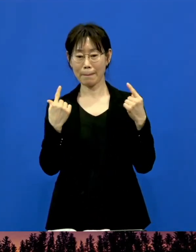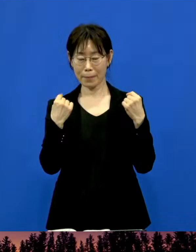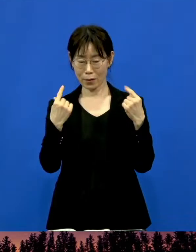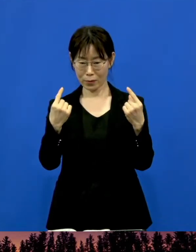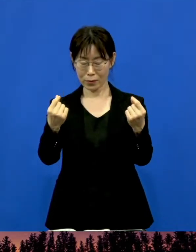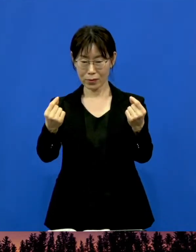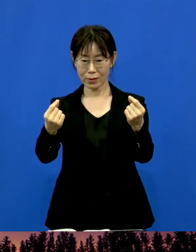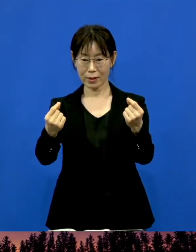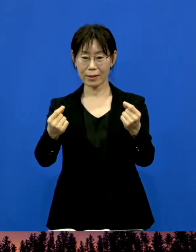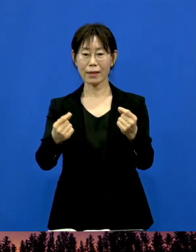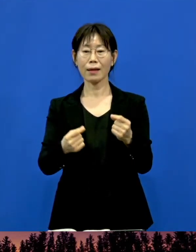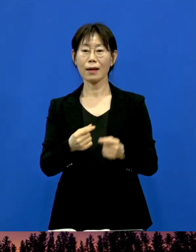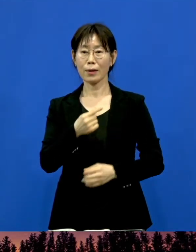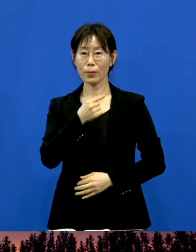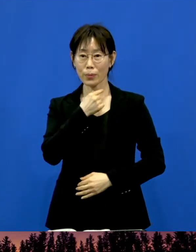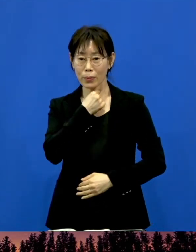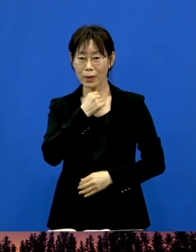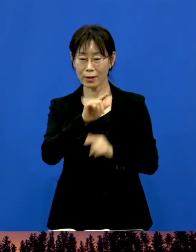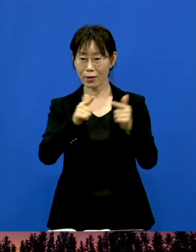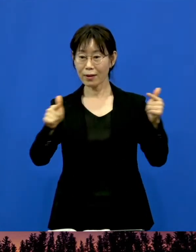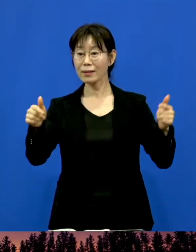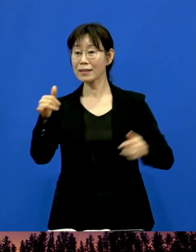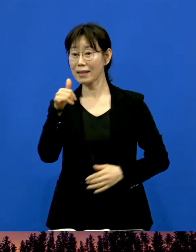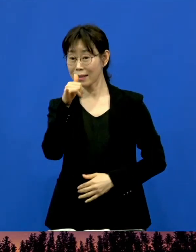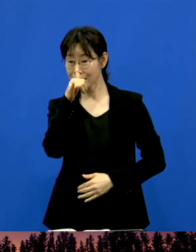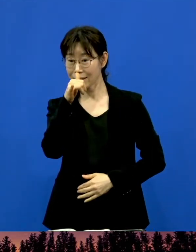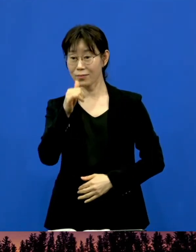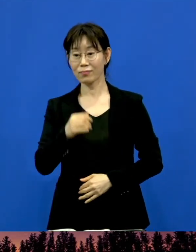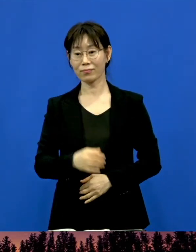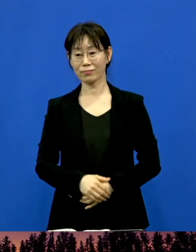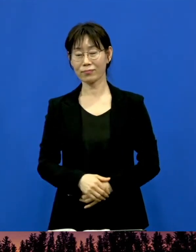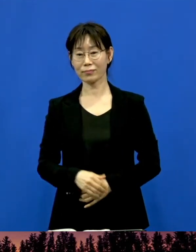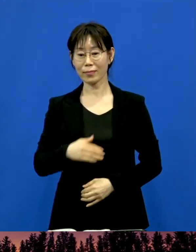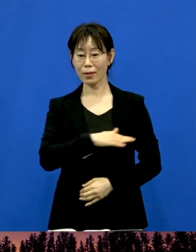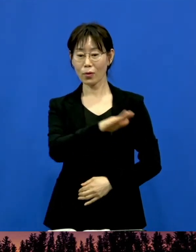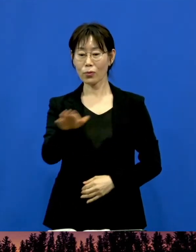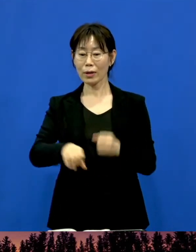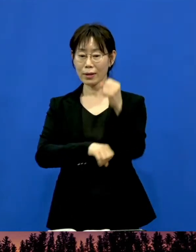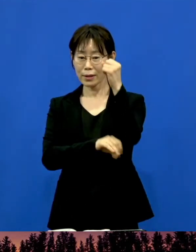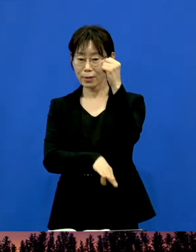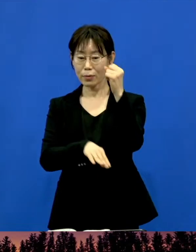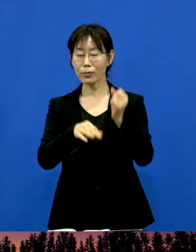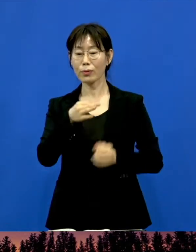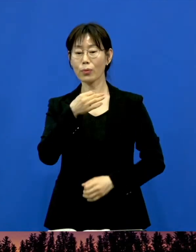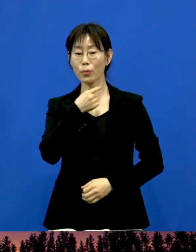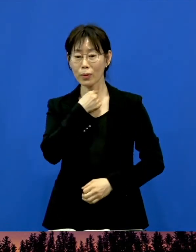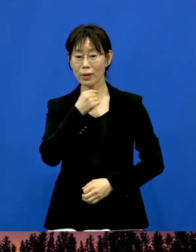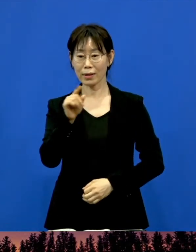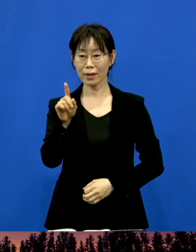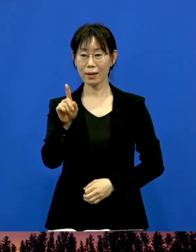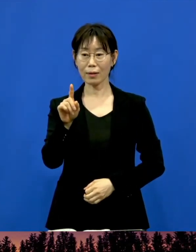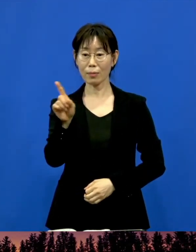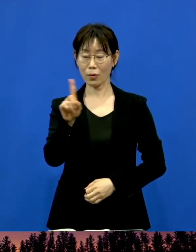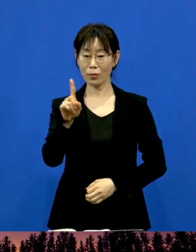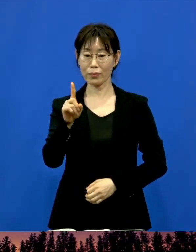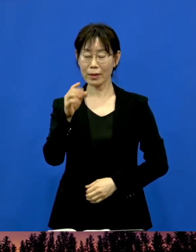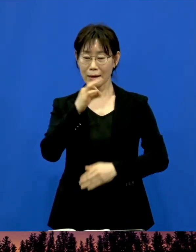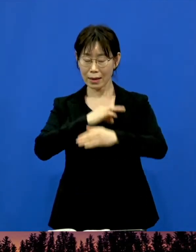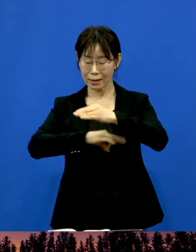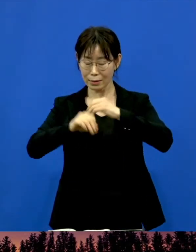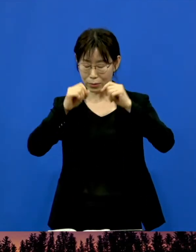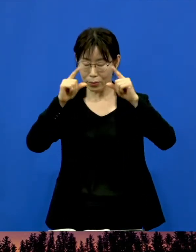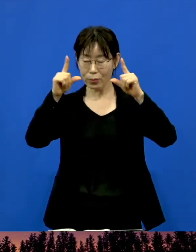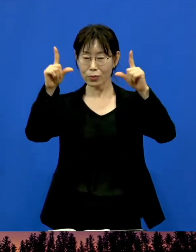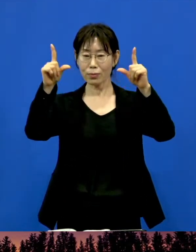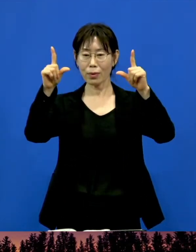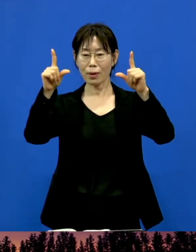욕구, 그런 것들이 있죠. 여러분, 우리는 기본적인 욕구가 있으면 아침에 일어나는 순간 허기를 느끼죠. 허기를